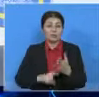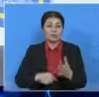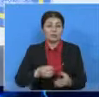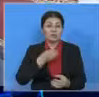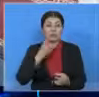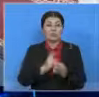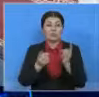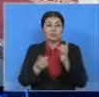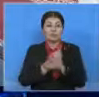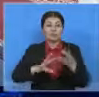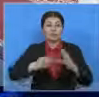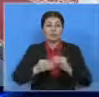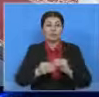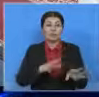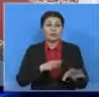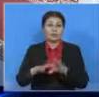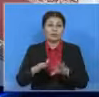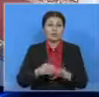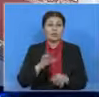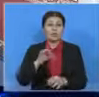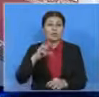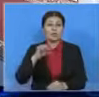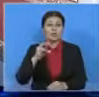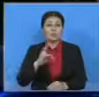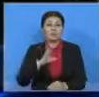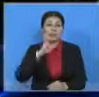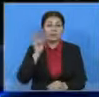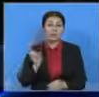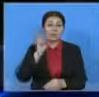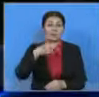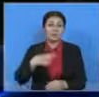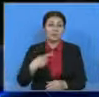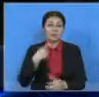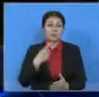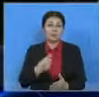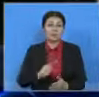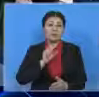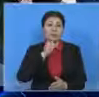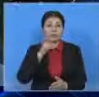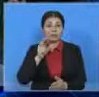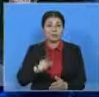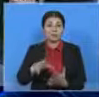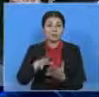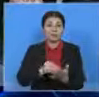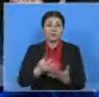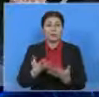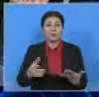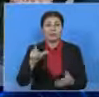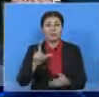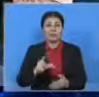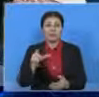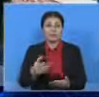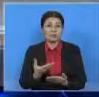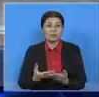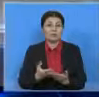референдума. Бесенбай Кульсугир Урлы рано добрался до участка голосования. Поступок Аксакала является примером для других. Он говорит, что